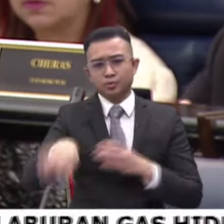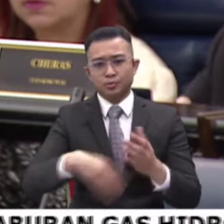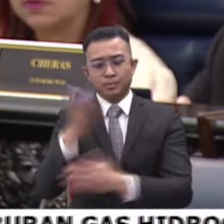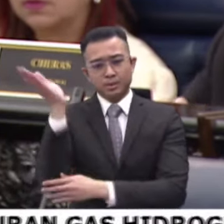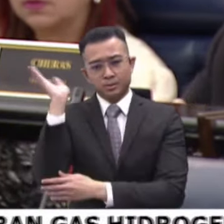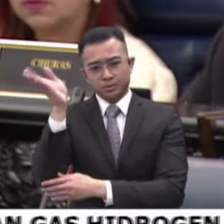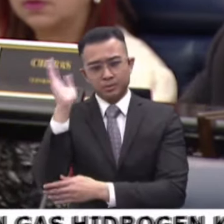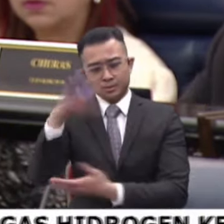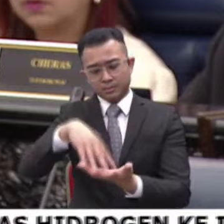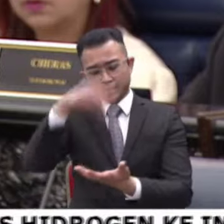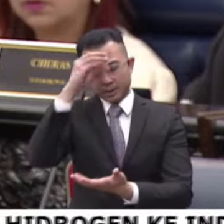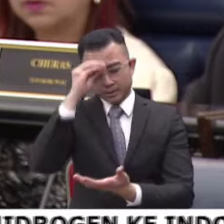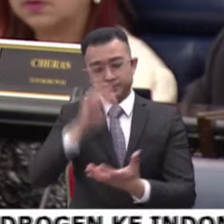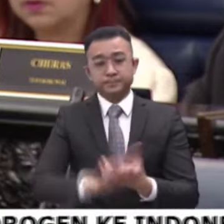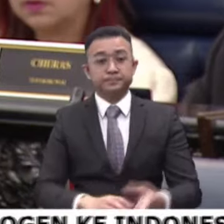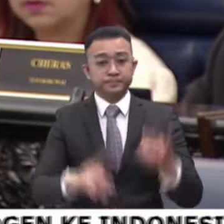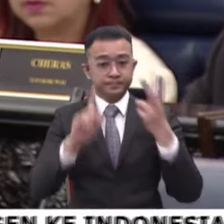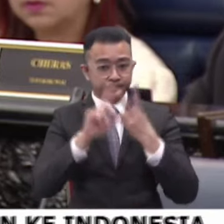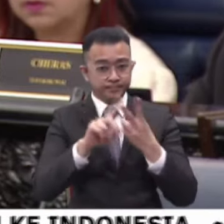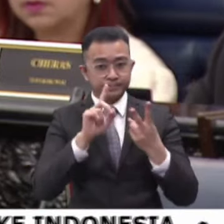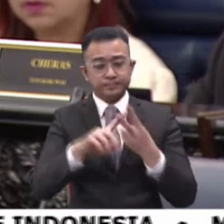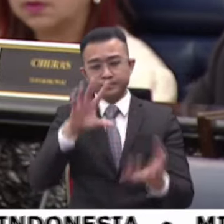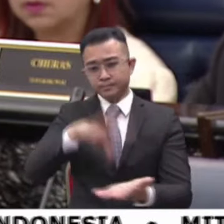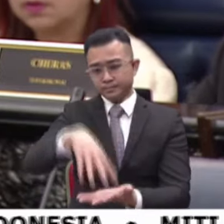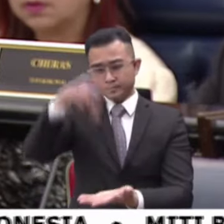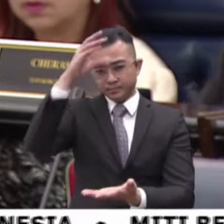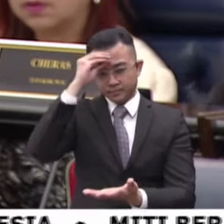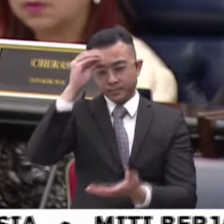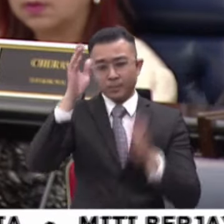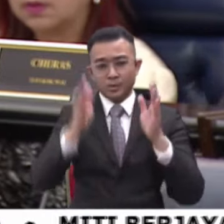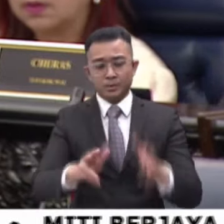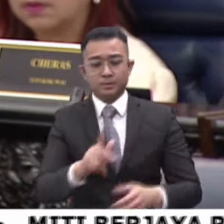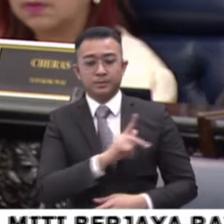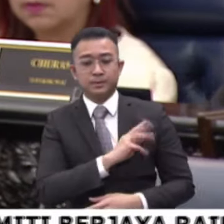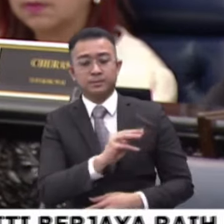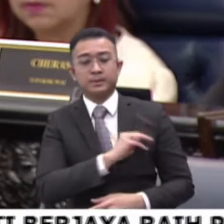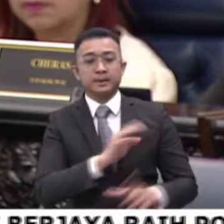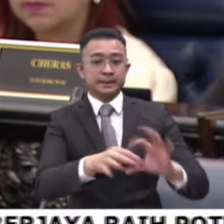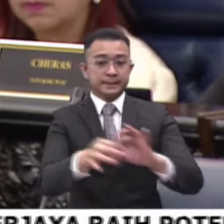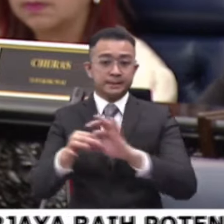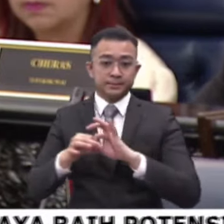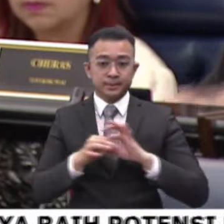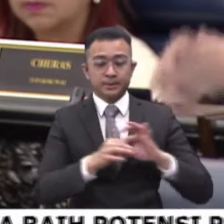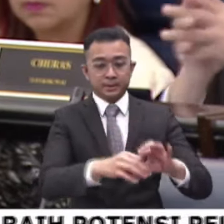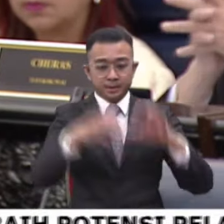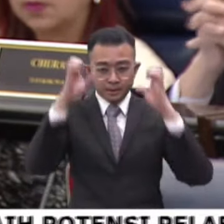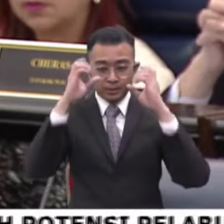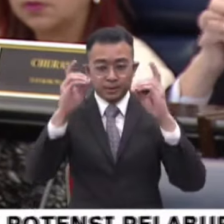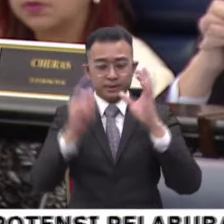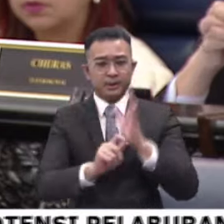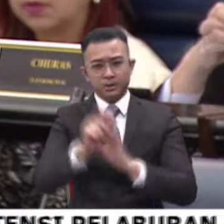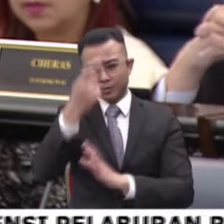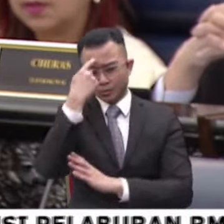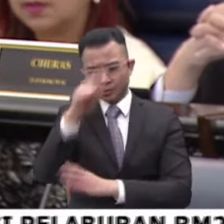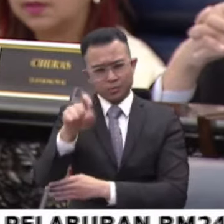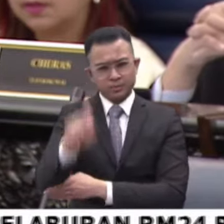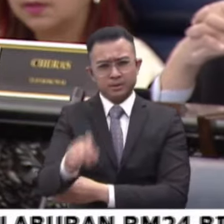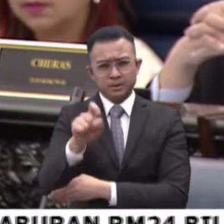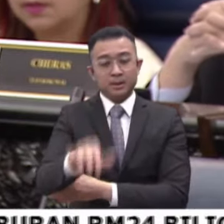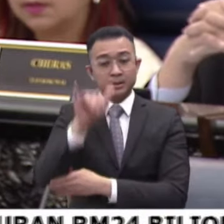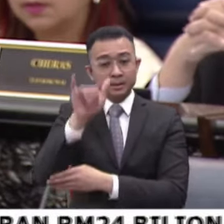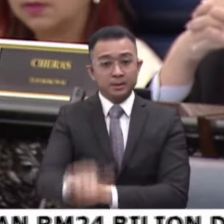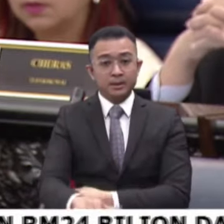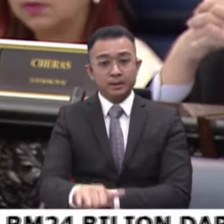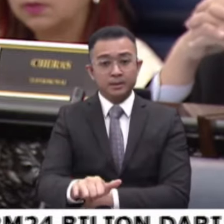tuisyen mereka. Yang kedua adalah supaya pihak kementerian bekerjasama dengan Kementerian Pendidikan Tinggi untuk memastikan